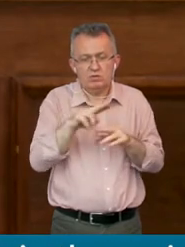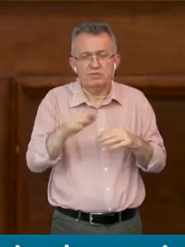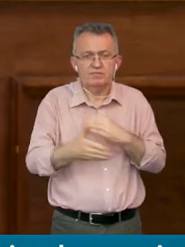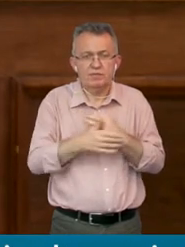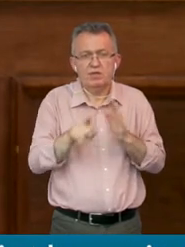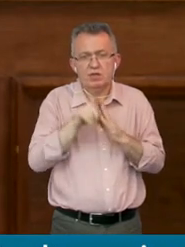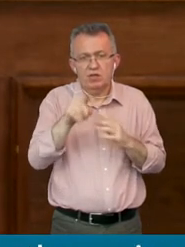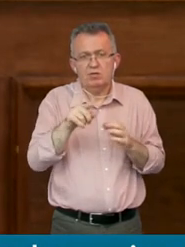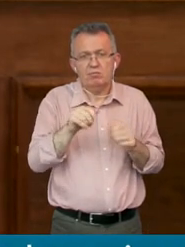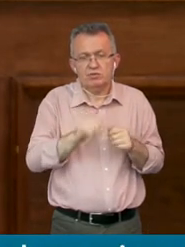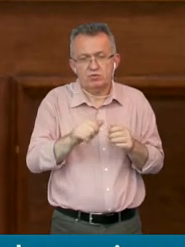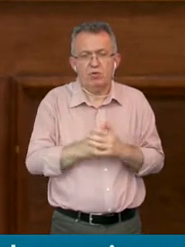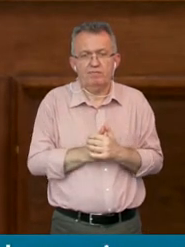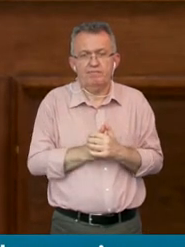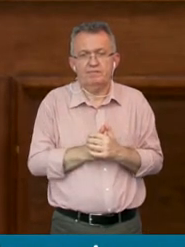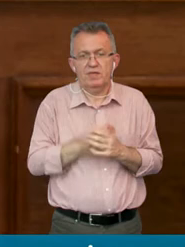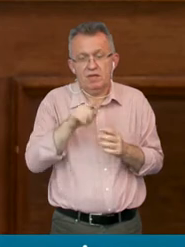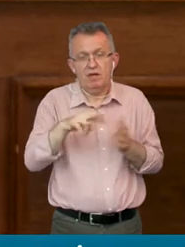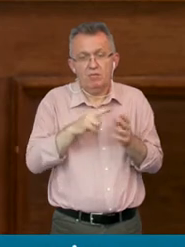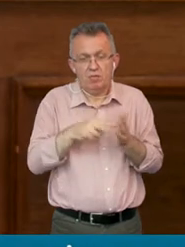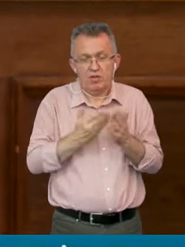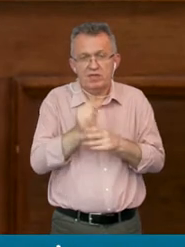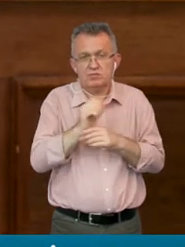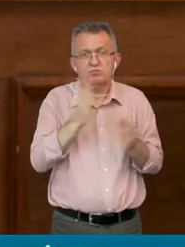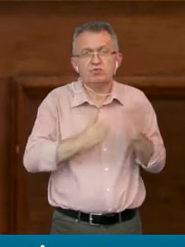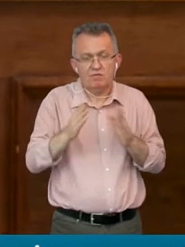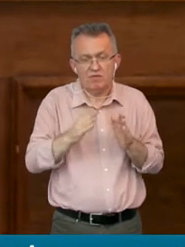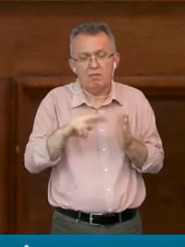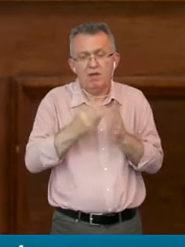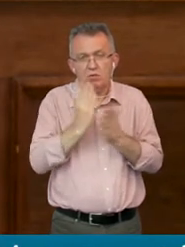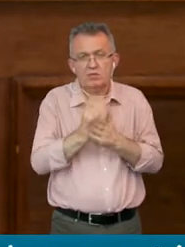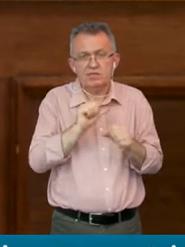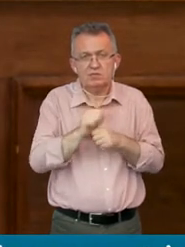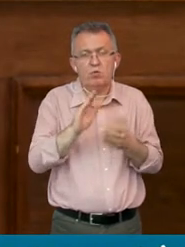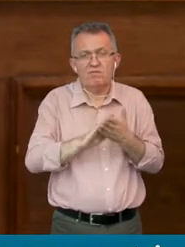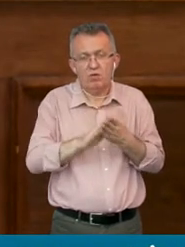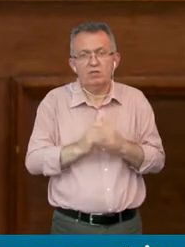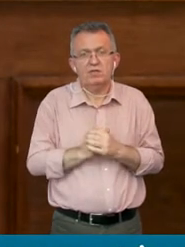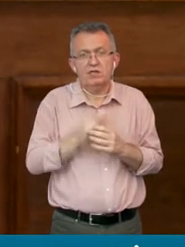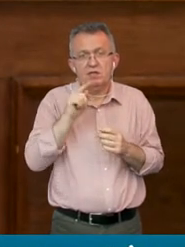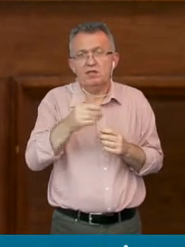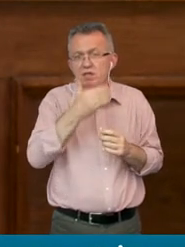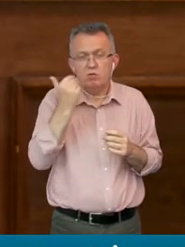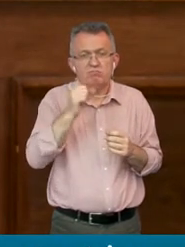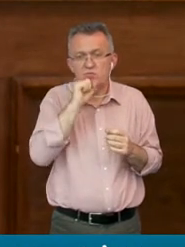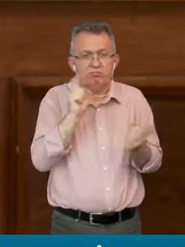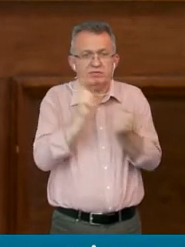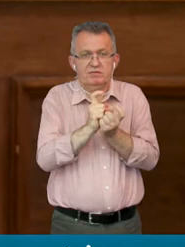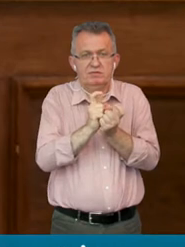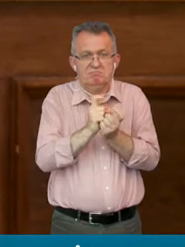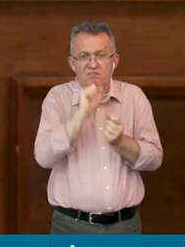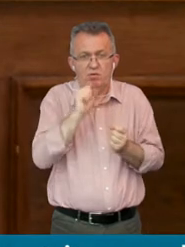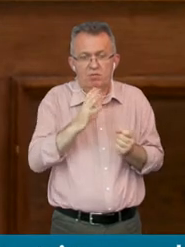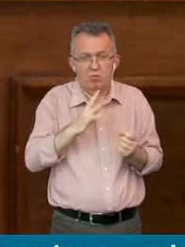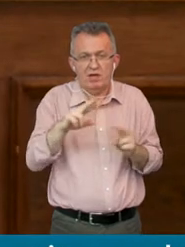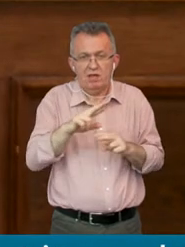pod przedszkole. I taki projekt został przygotowany, ten plan został uchwalony i wówczas nie było żadnych protestów. Nie przypominam sobie, aby